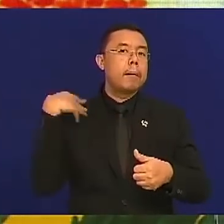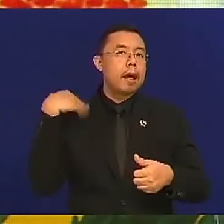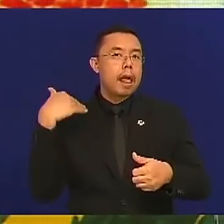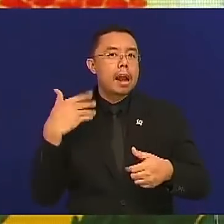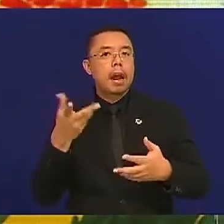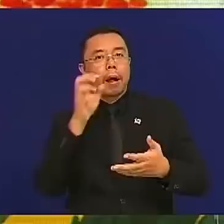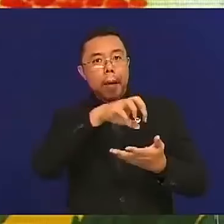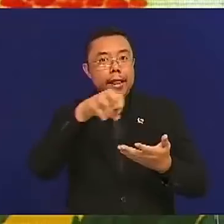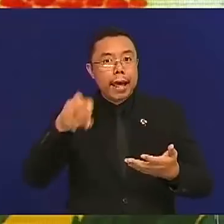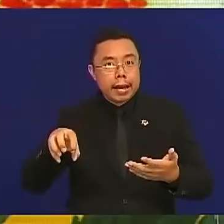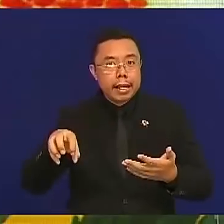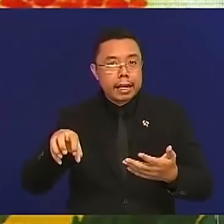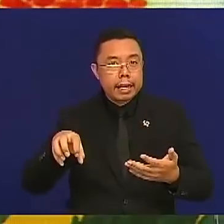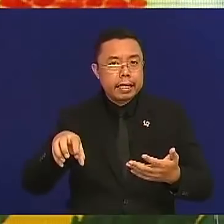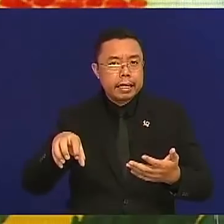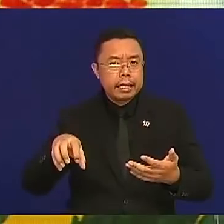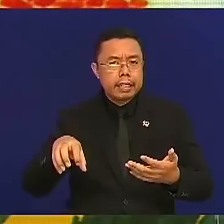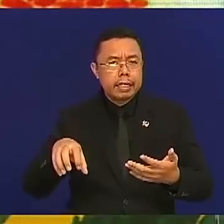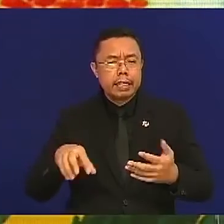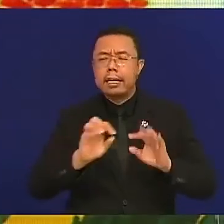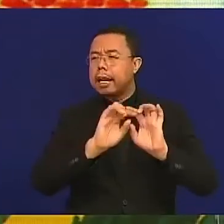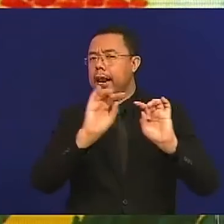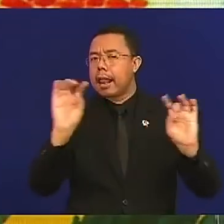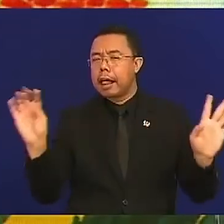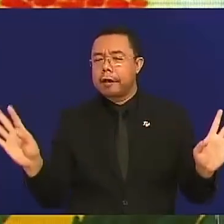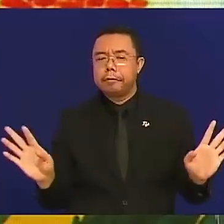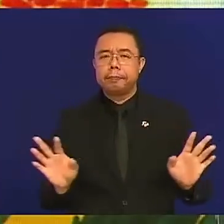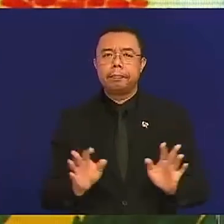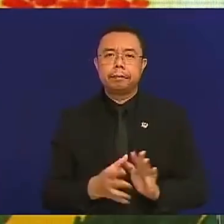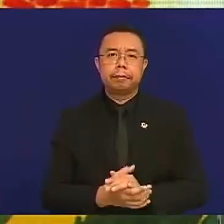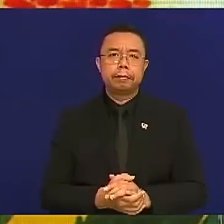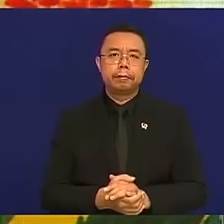karena materi, dan lain-lain.